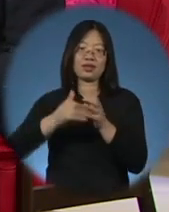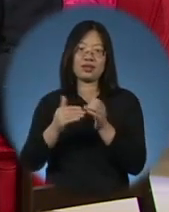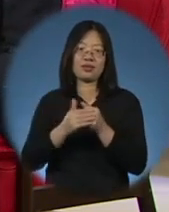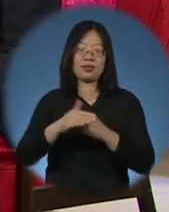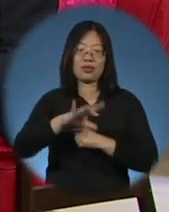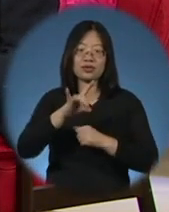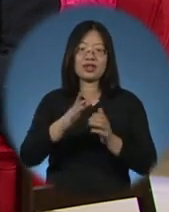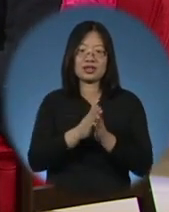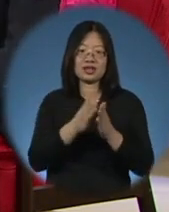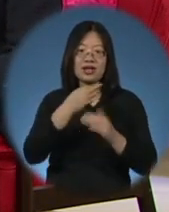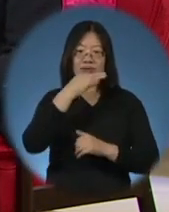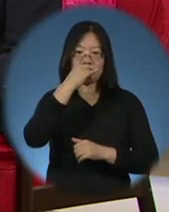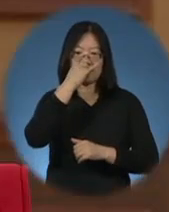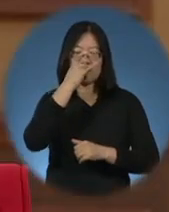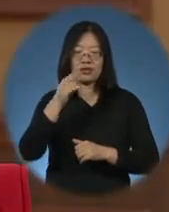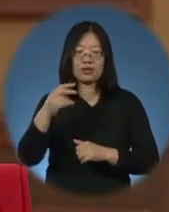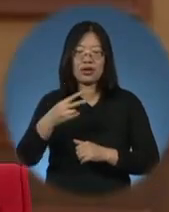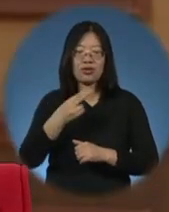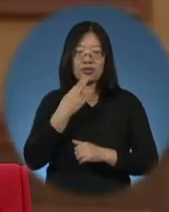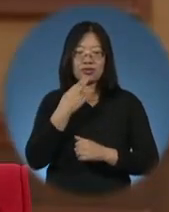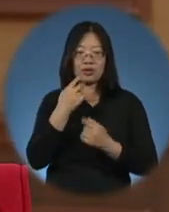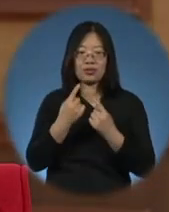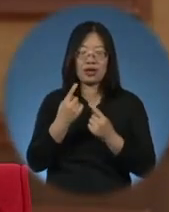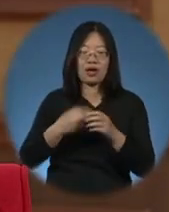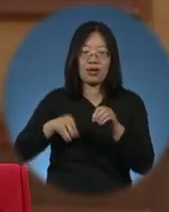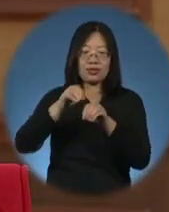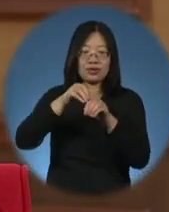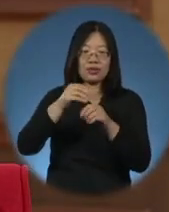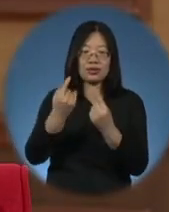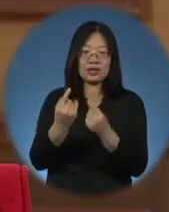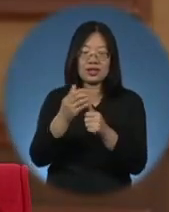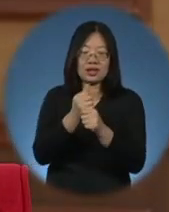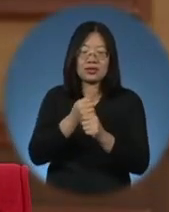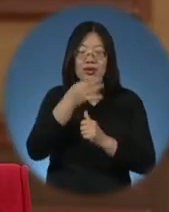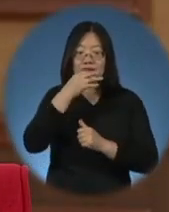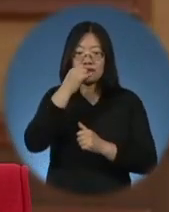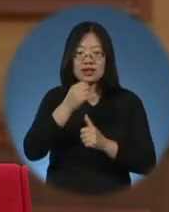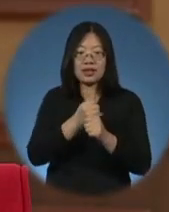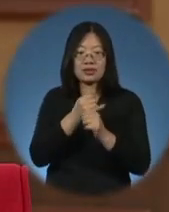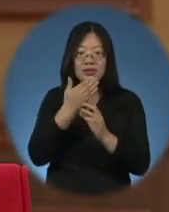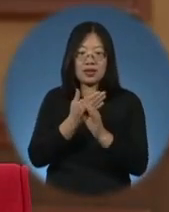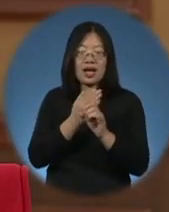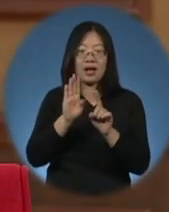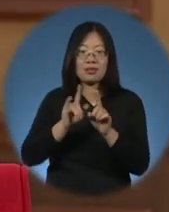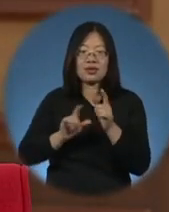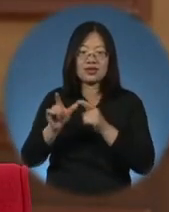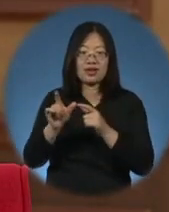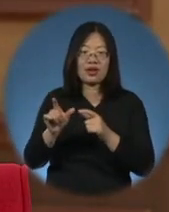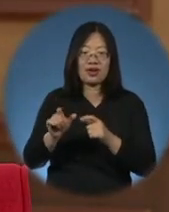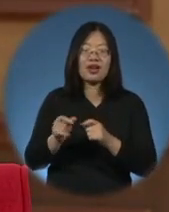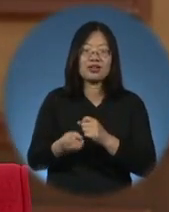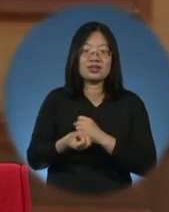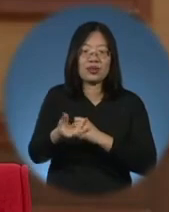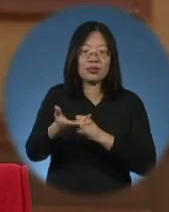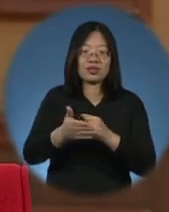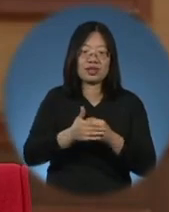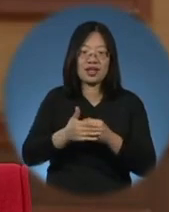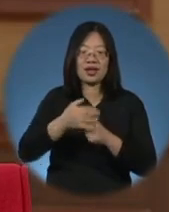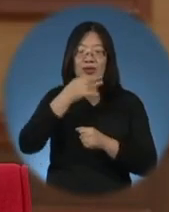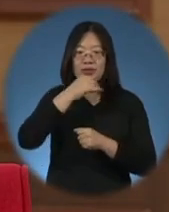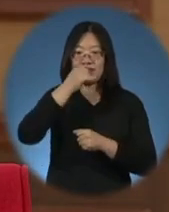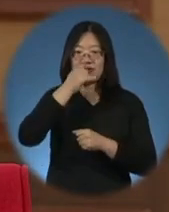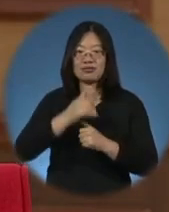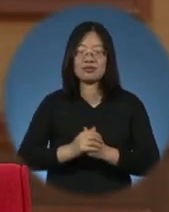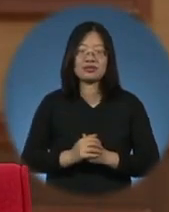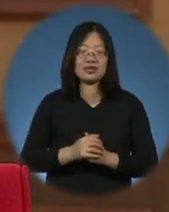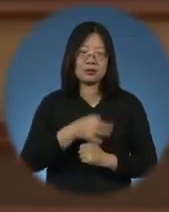그러니까 먼저 시작하는 게 예. 유리하다. 그다음에 없는 것보다 잡는 게 유리한 거는 아시겠지만 잡으면 한 번 더 던질 수 있잖아요. 그렇죠. 예, 그래서 그 효과도 있는 것